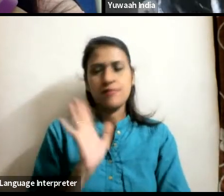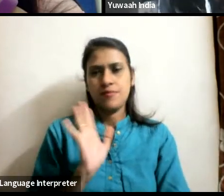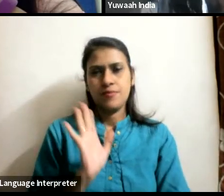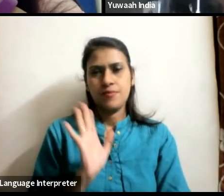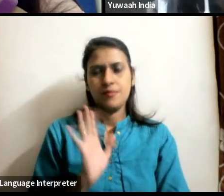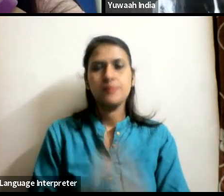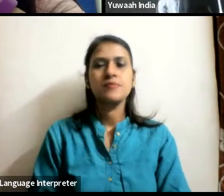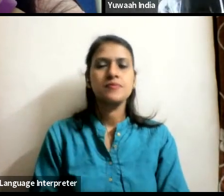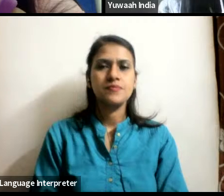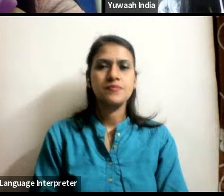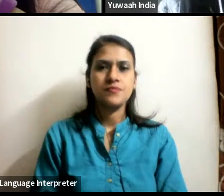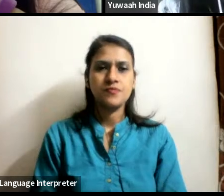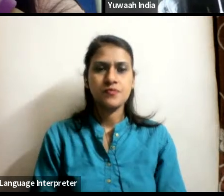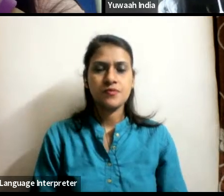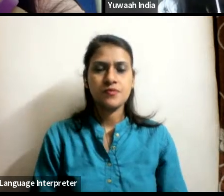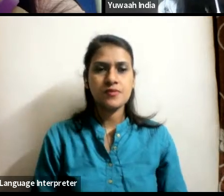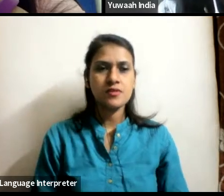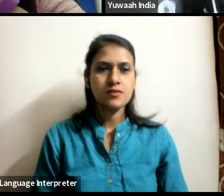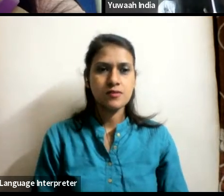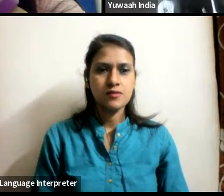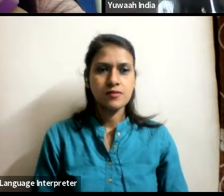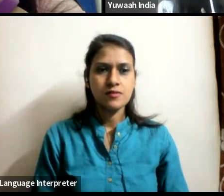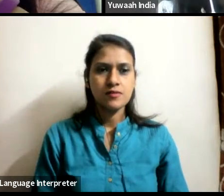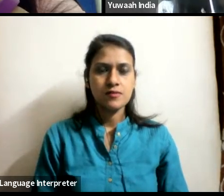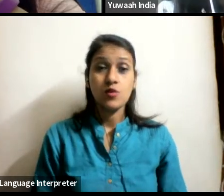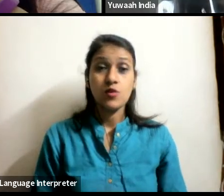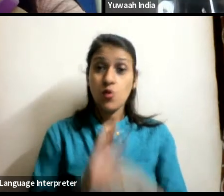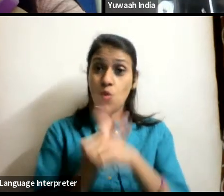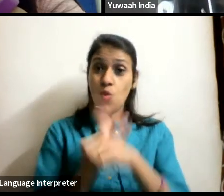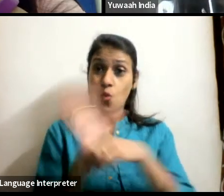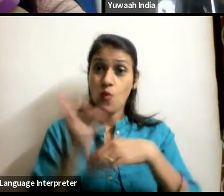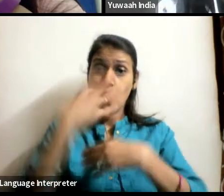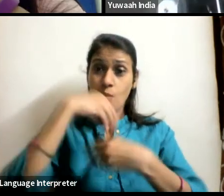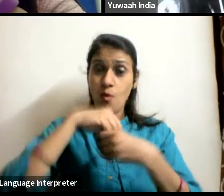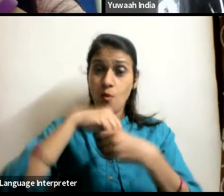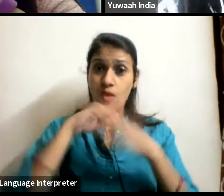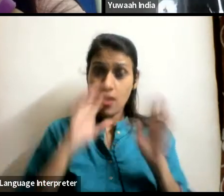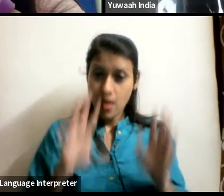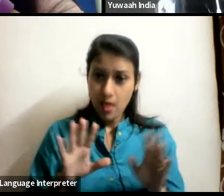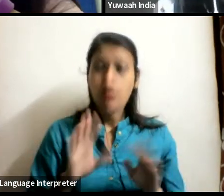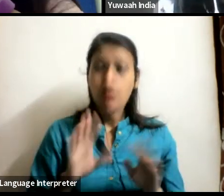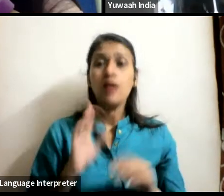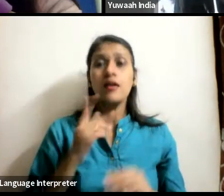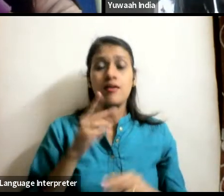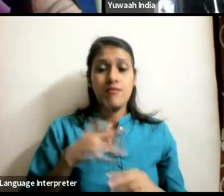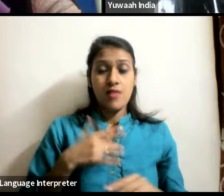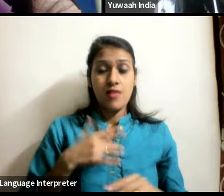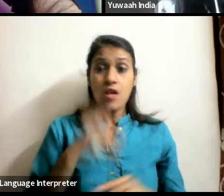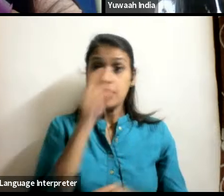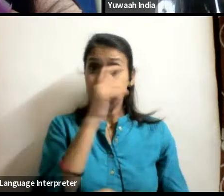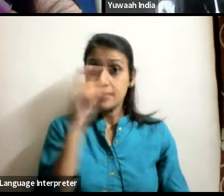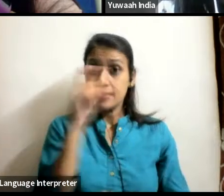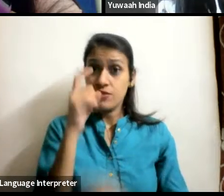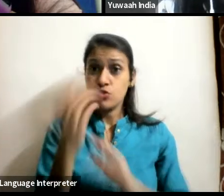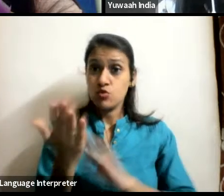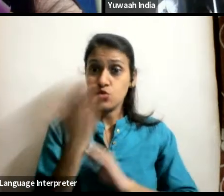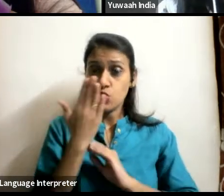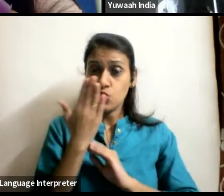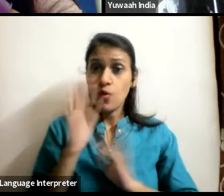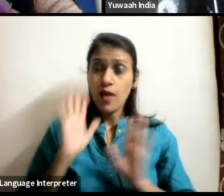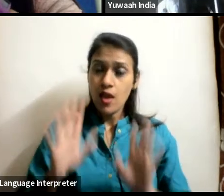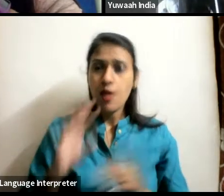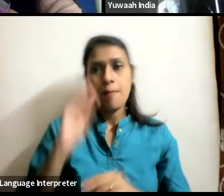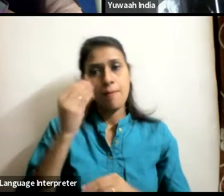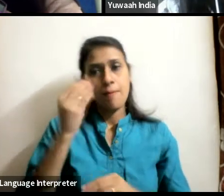ओके, तो और कोविड पॉजिटिव हैं तो आप कह रहे हैं फिजिशियन या यस, किसी हेल्पलाइन को